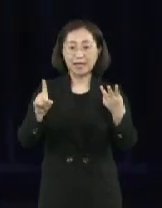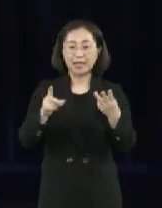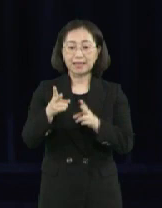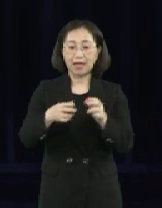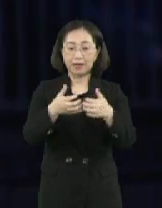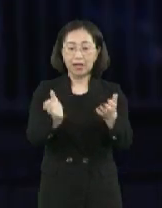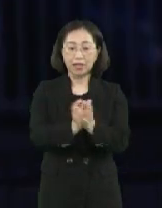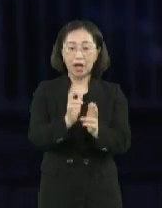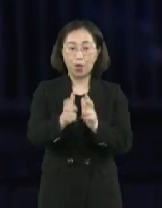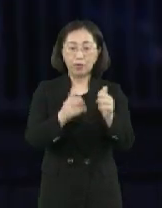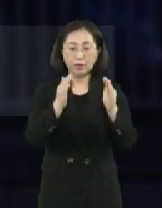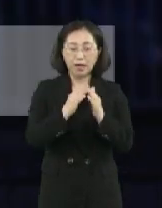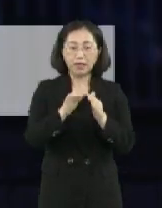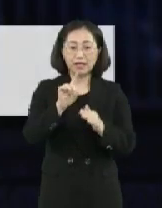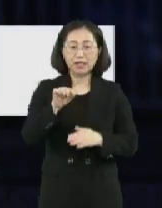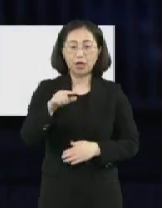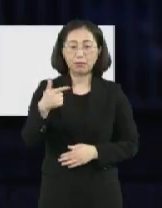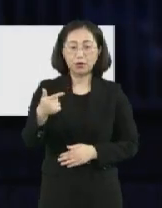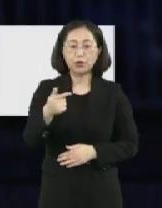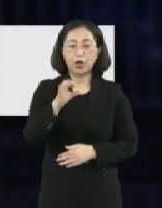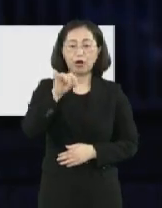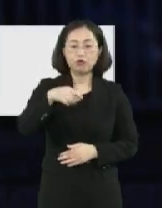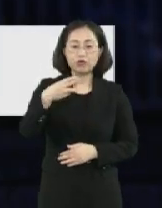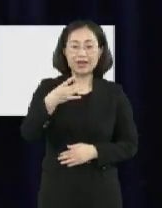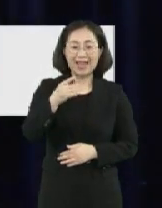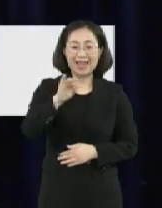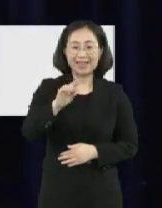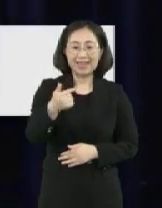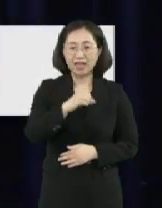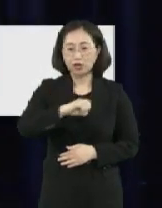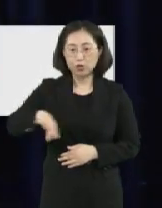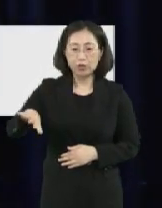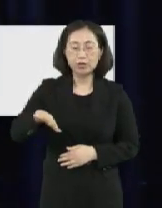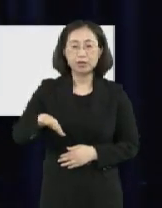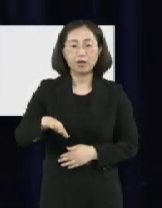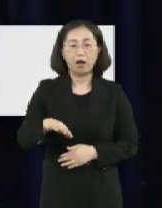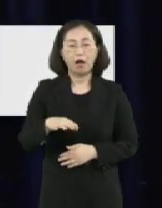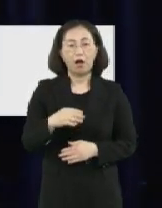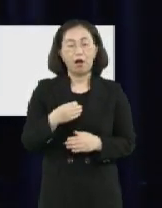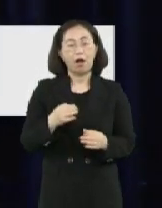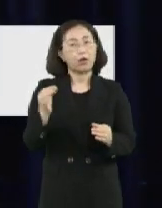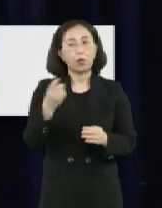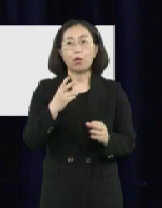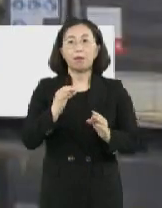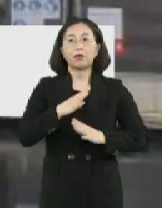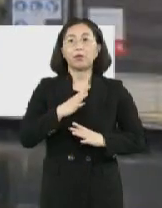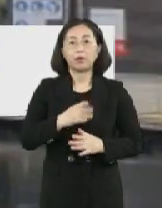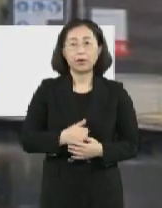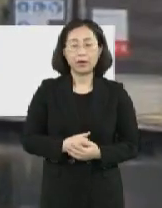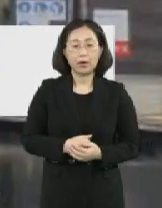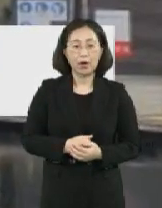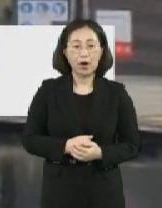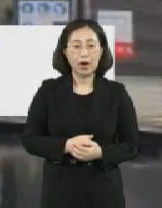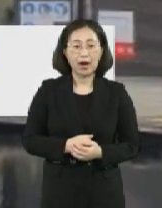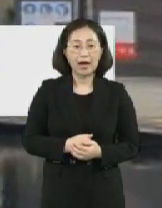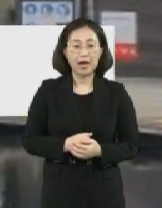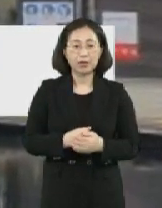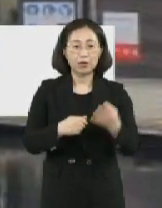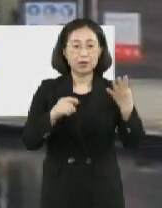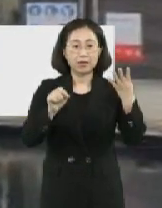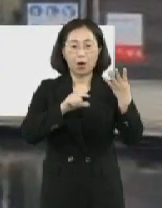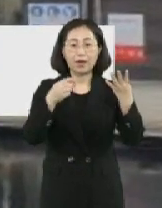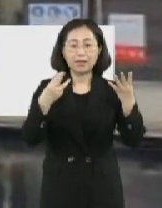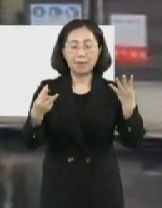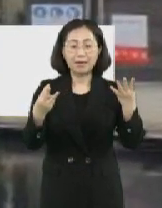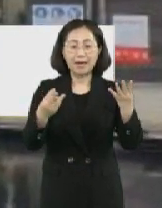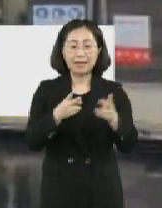한 공장에서 1.6톤의 우레탄이 유출돼 주민들은 놀란 가슴을 쓸어내렸습니다. 또 지난 3일에는